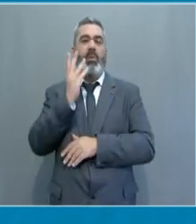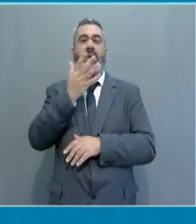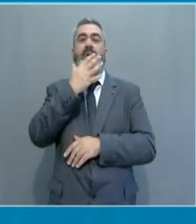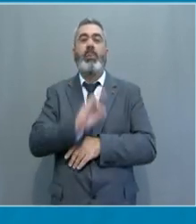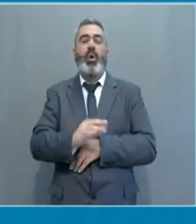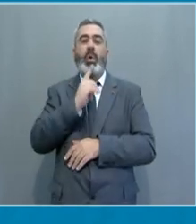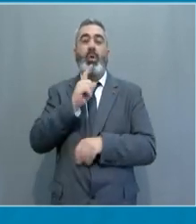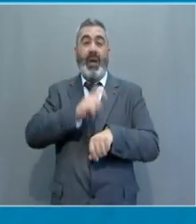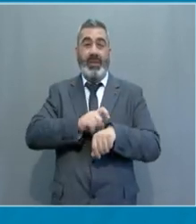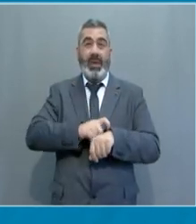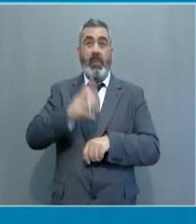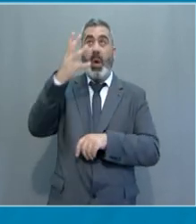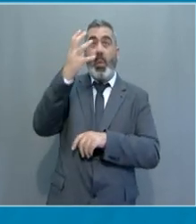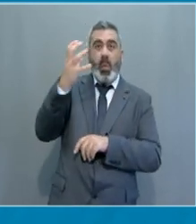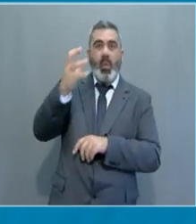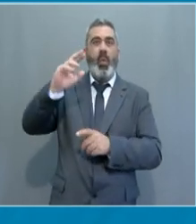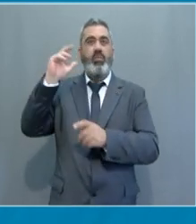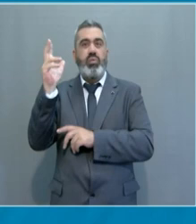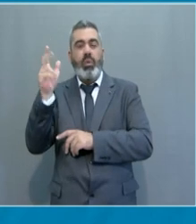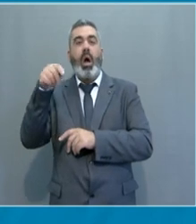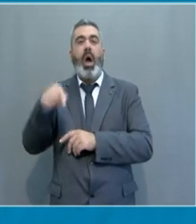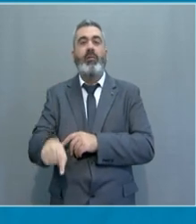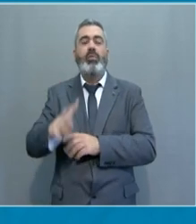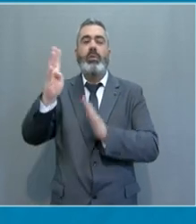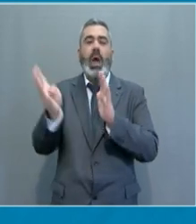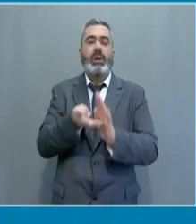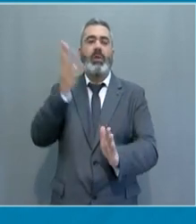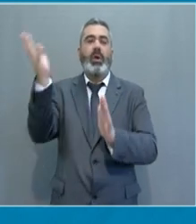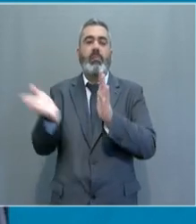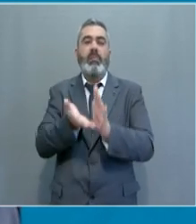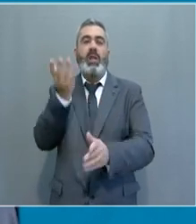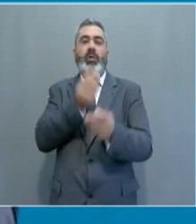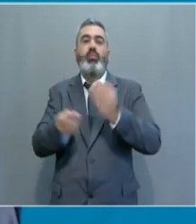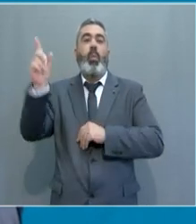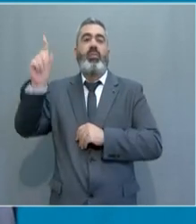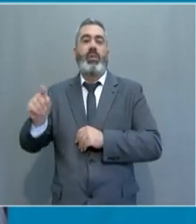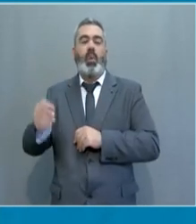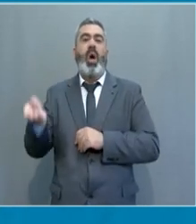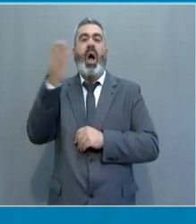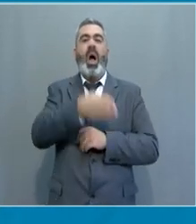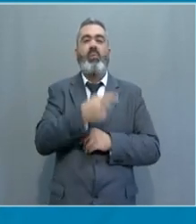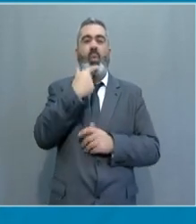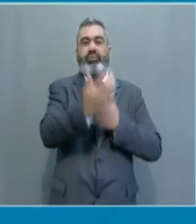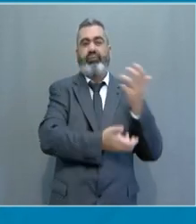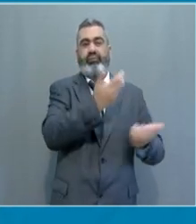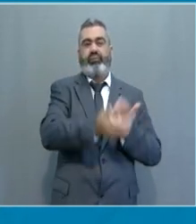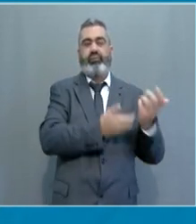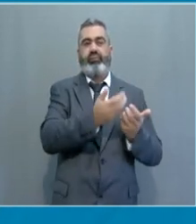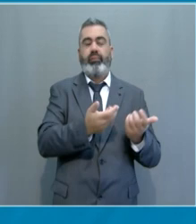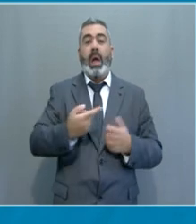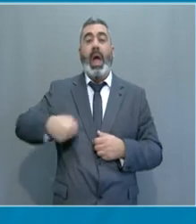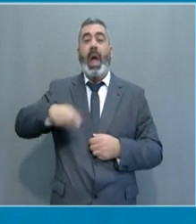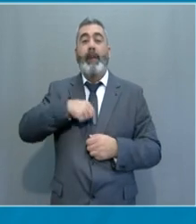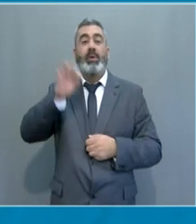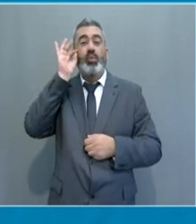από ανανεώσιμες πηγές σήμερα είναι 4 και 5 φορές φθηνότερη από την ηλεκτροπαραγωγή από ορυκτά καύσιμα. Στόχος μας είναι